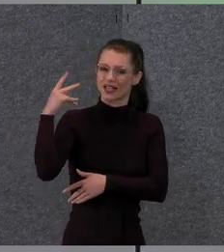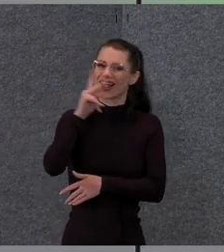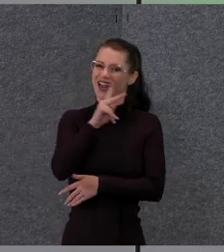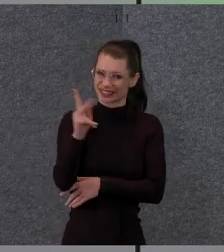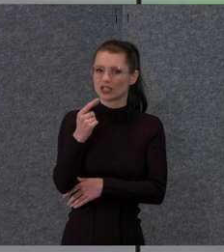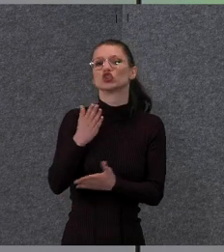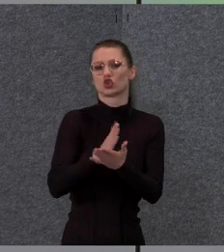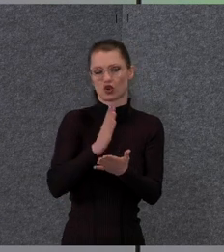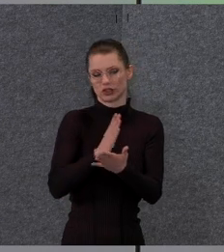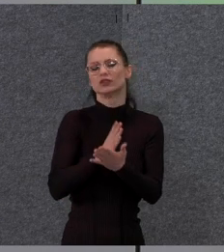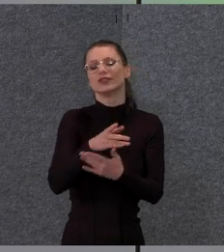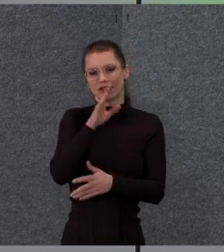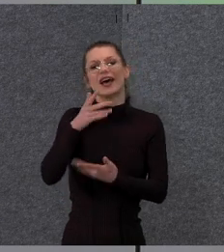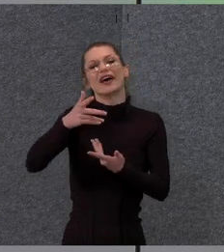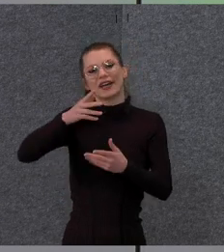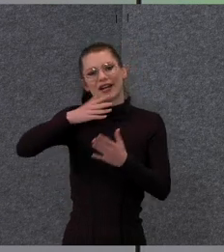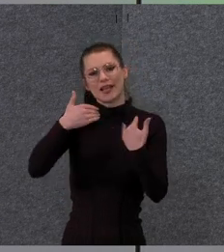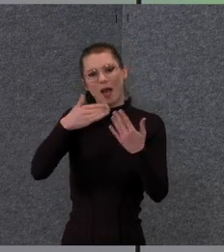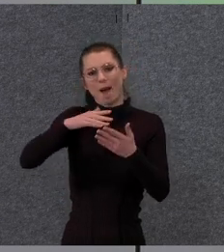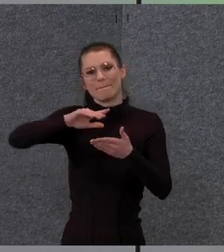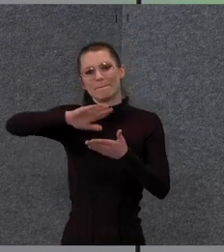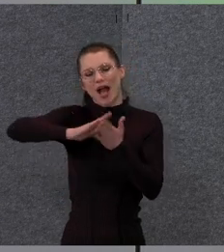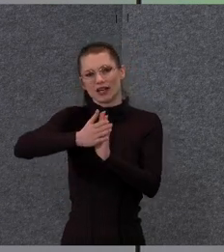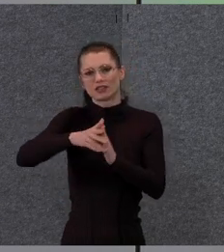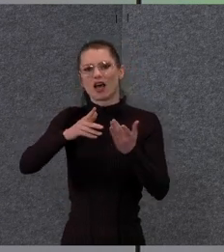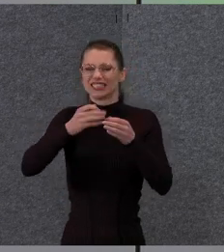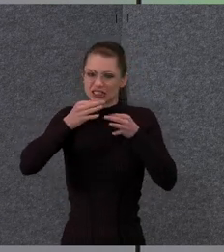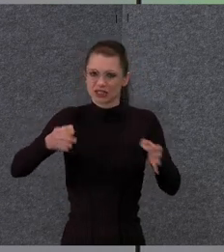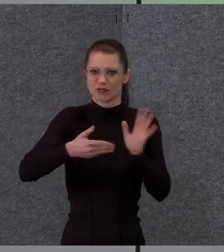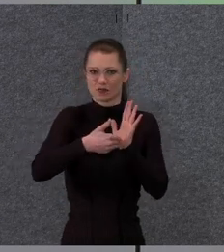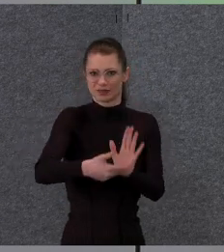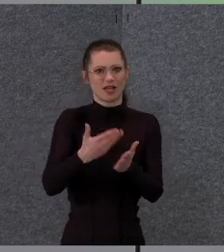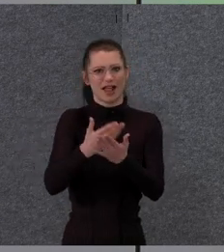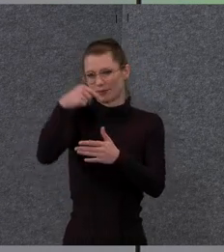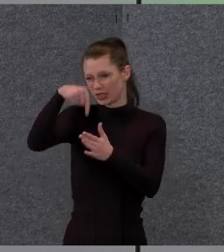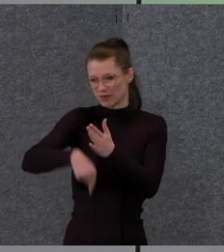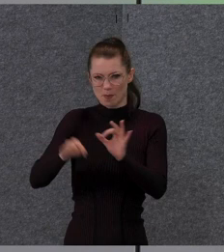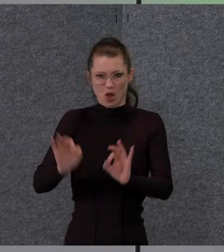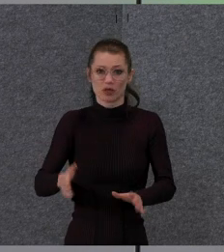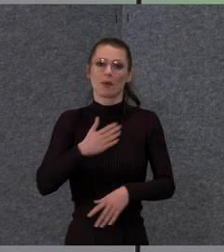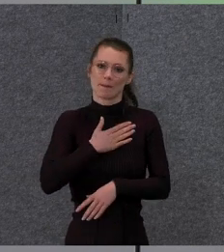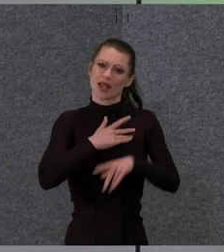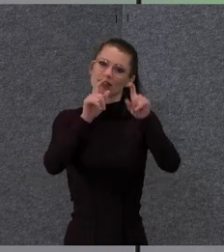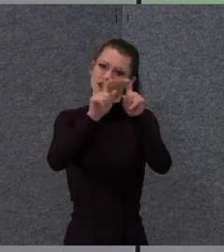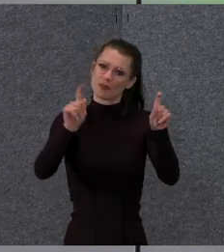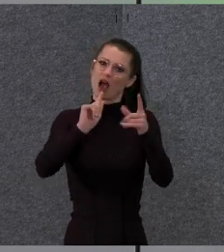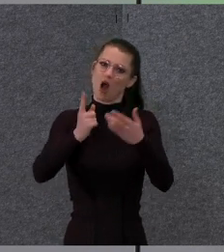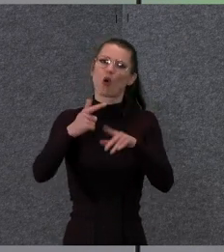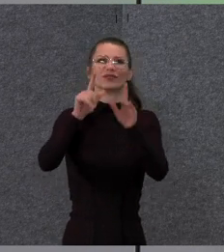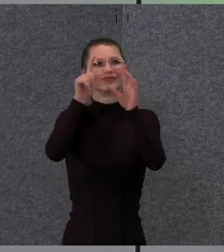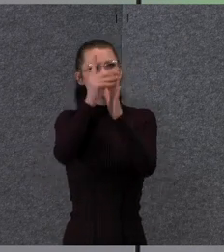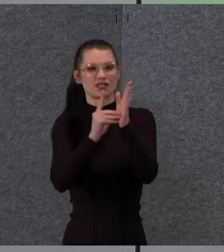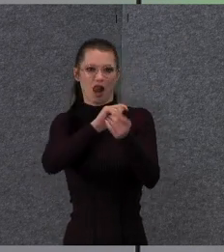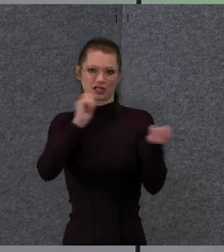den Klimapakt für die Wirtschaft vorgestellt. Deswegen möchte ich da an der Stelle nicht tiefer darauf eingehen, sondern auf mein Thema kommen, auf